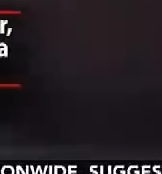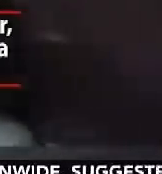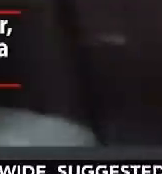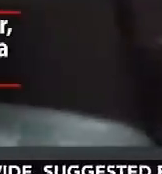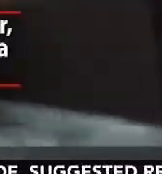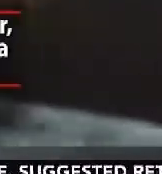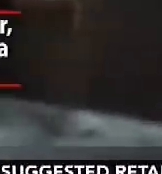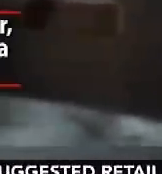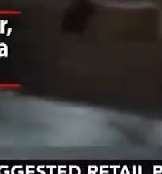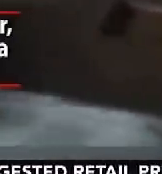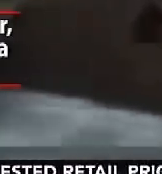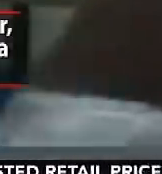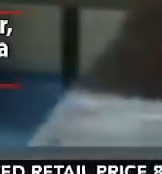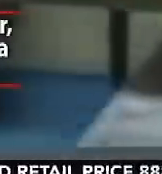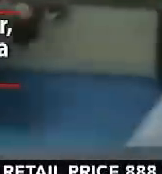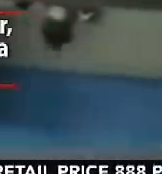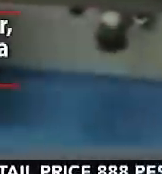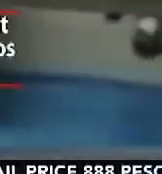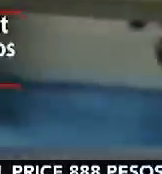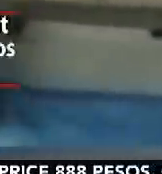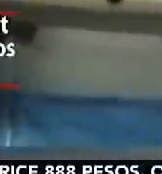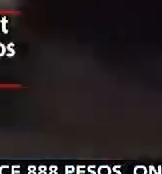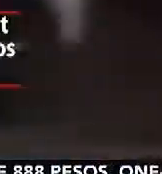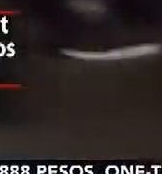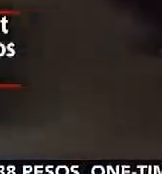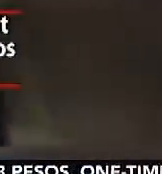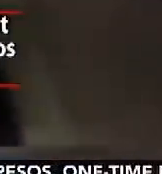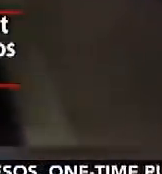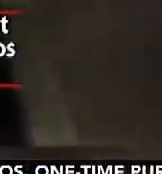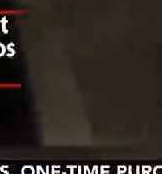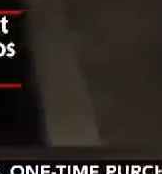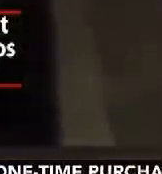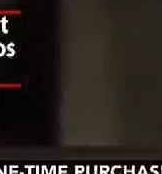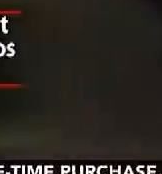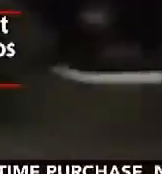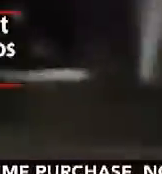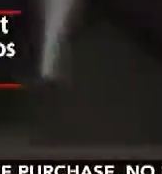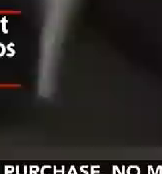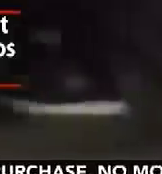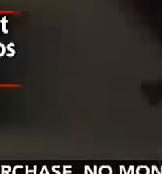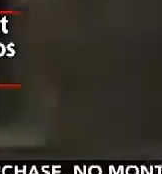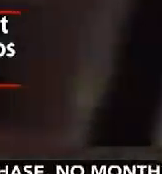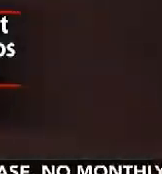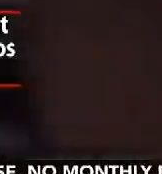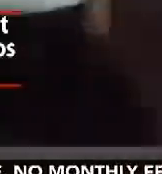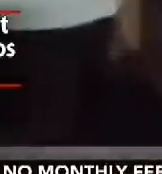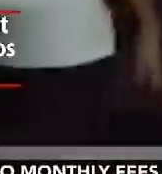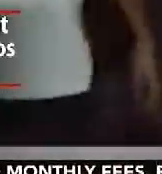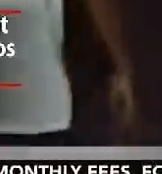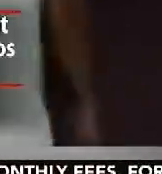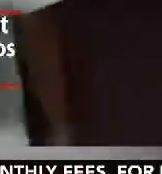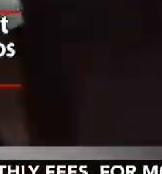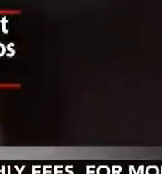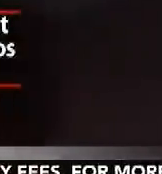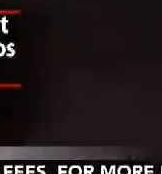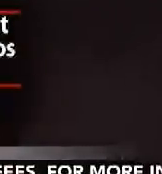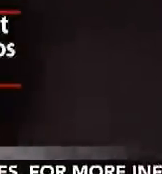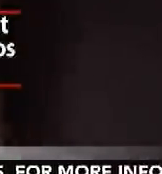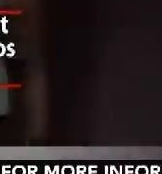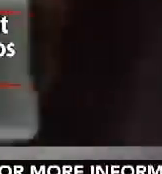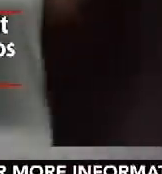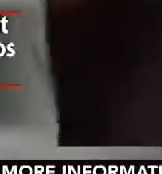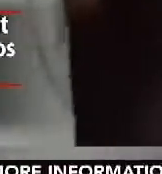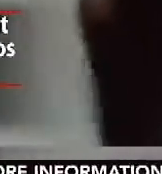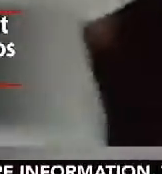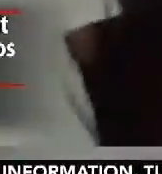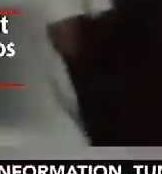inyong PNP. Paki-address ang sitwasyon sa kilangan ngayon. Bakit ganyan ang trato ninyo sa